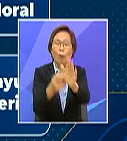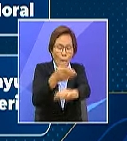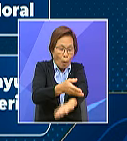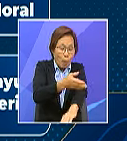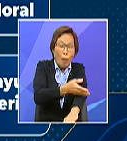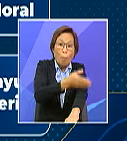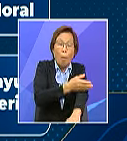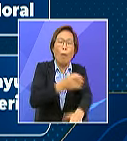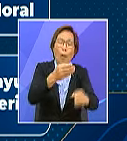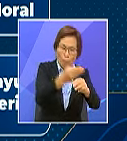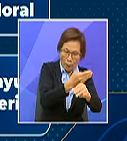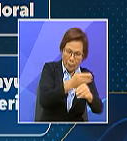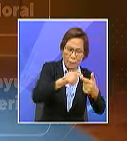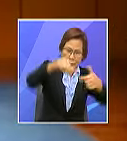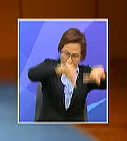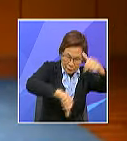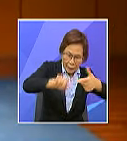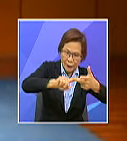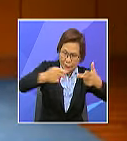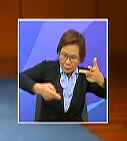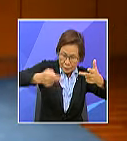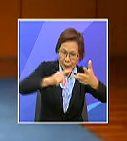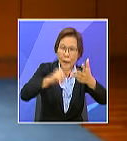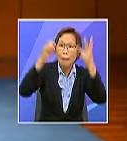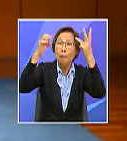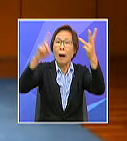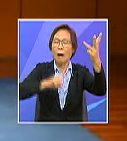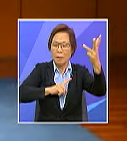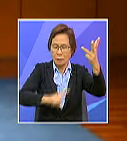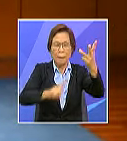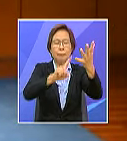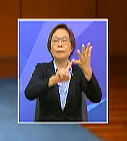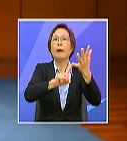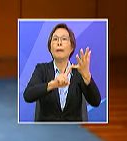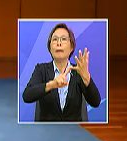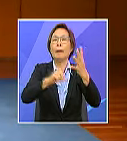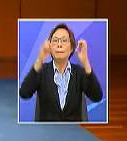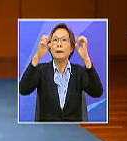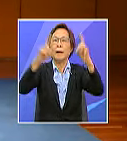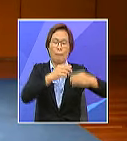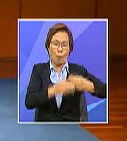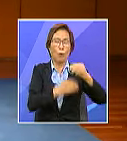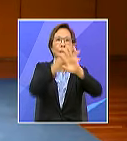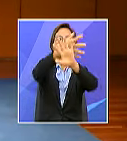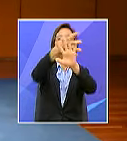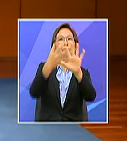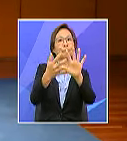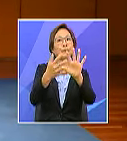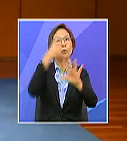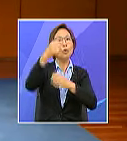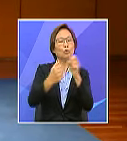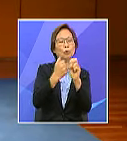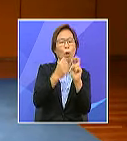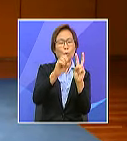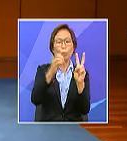yaitu metode matriks size sejarah pendidikan Islam dan pendidikan moral untuk